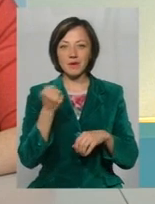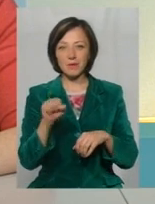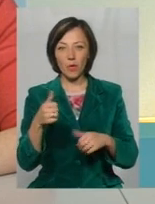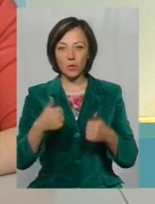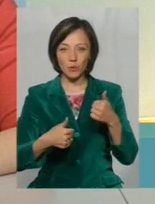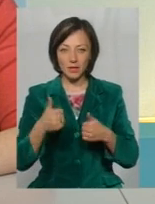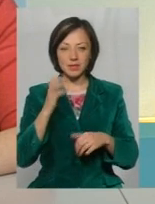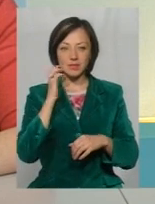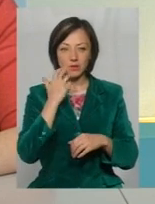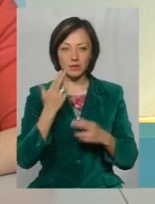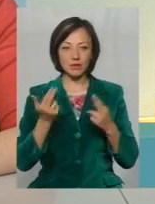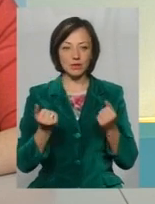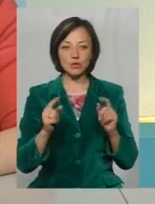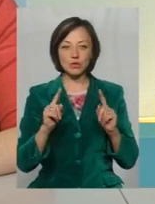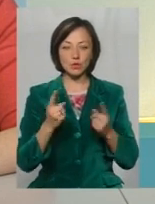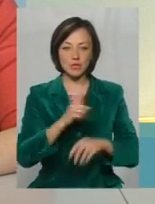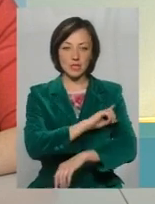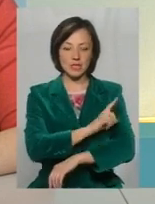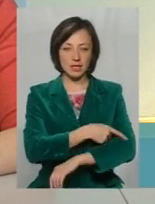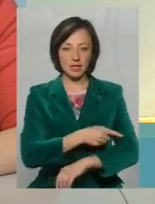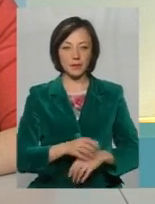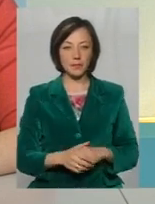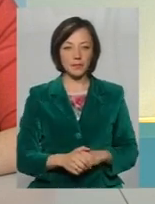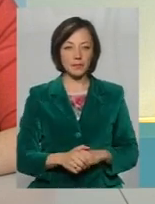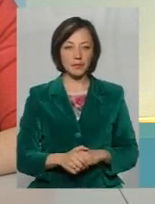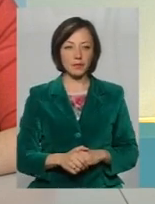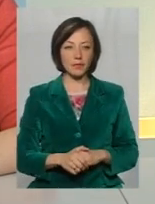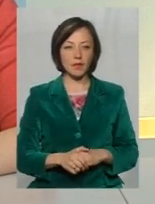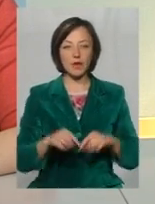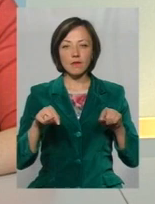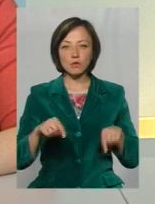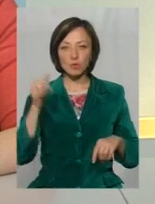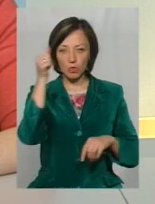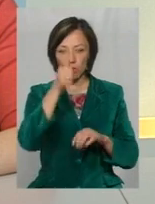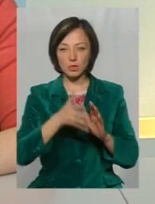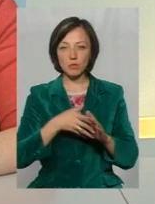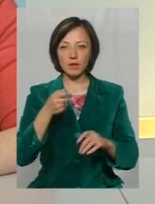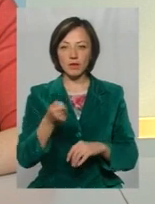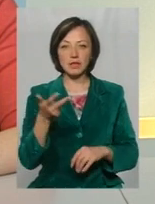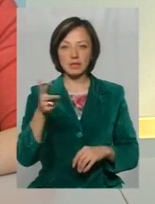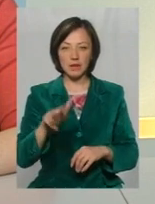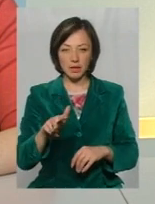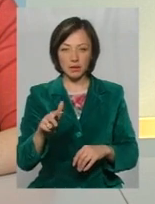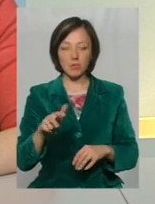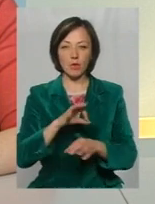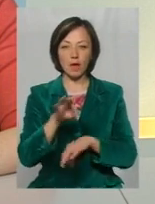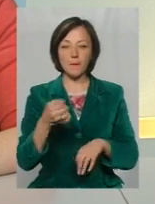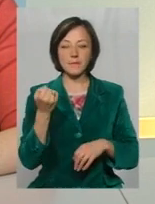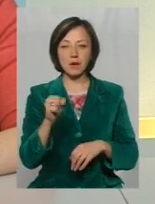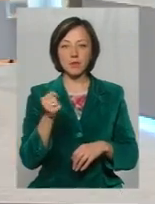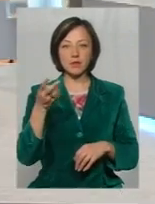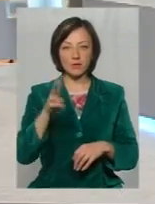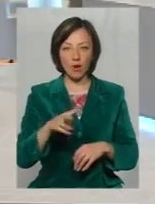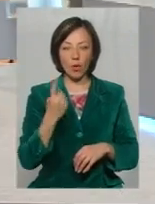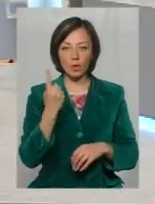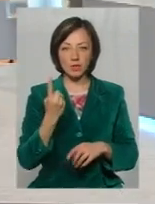вони конкуренція була, досить сильна. Так, цього року подавали три проекти, перемогли з двома. Один